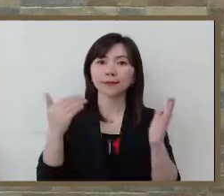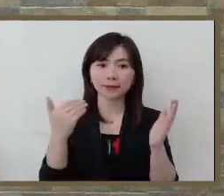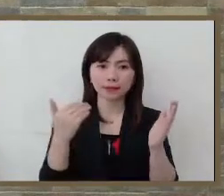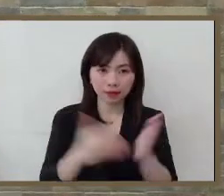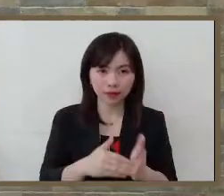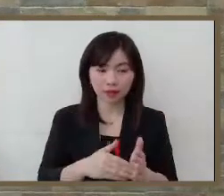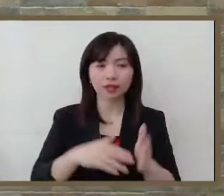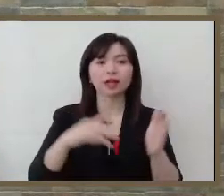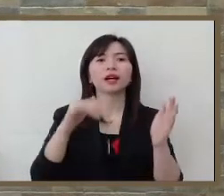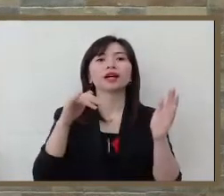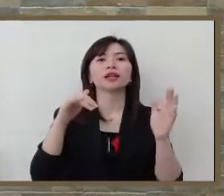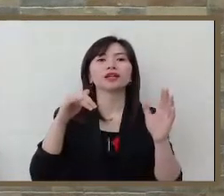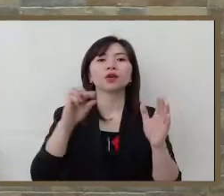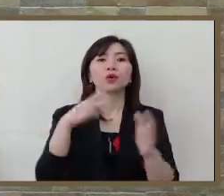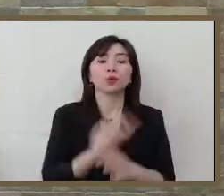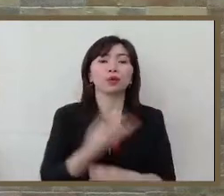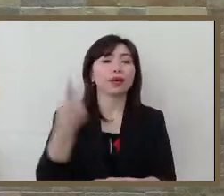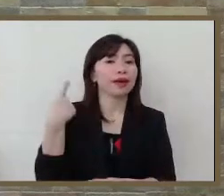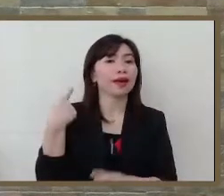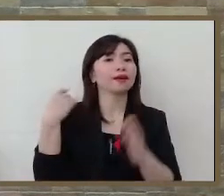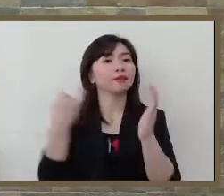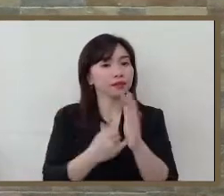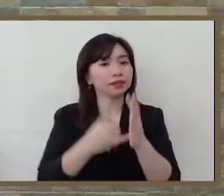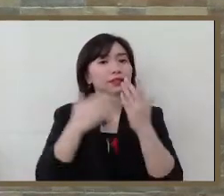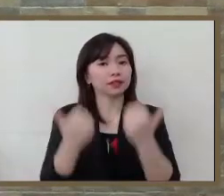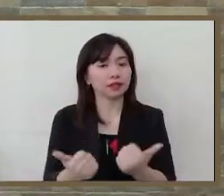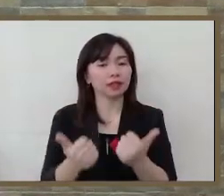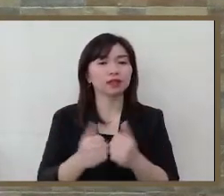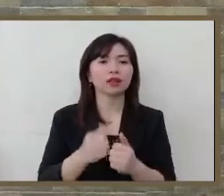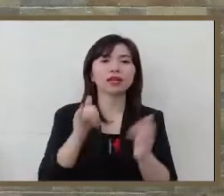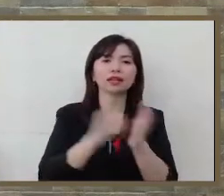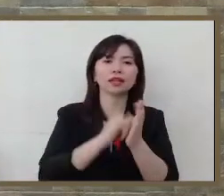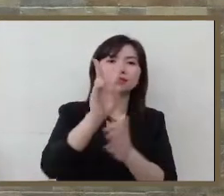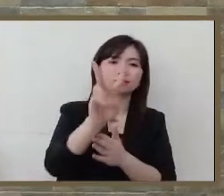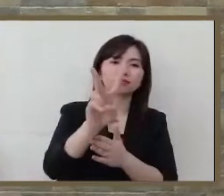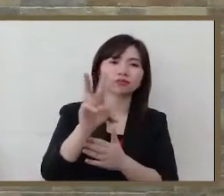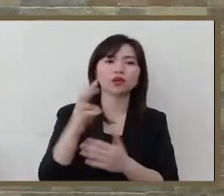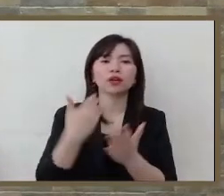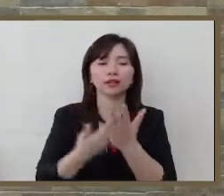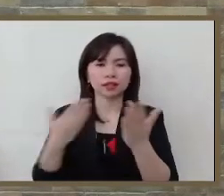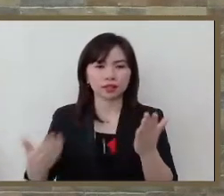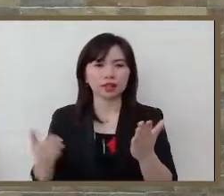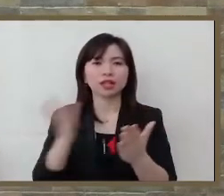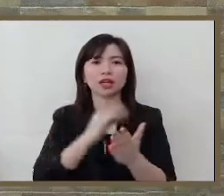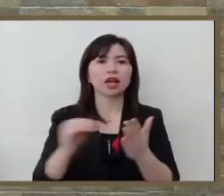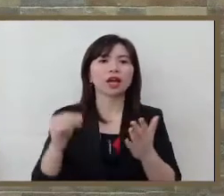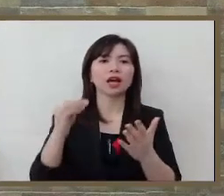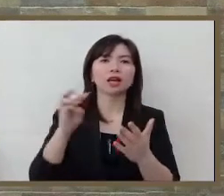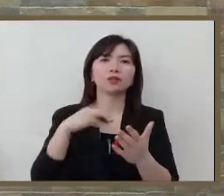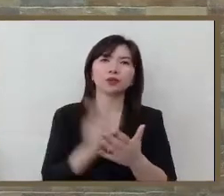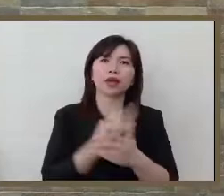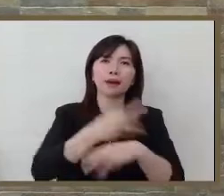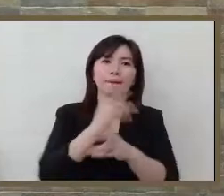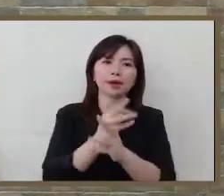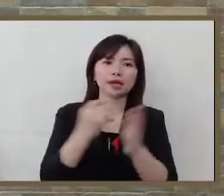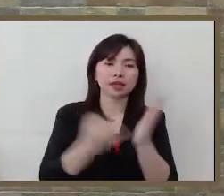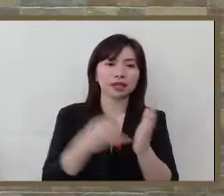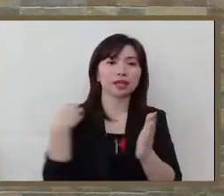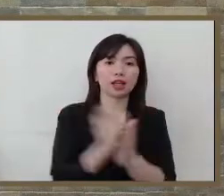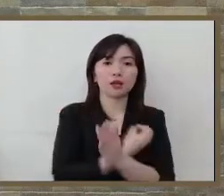na. Hawak na natin, ipinabasa muhay natin, but sad to say,